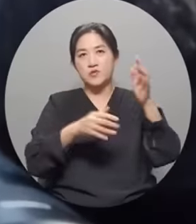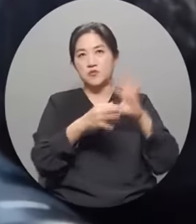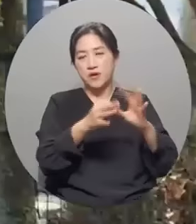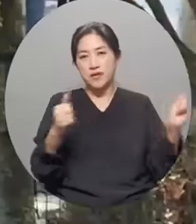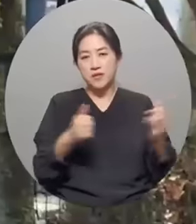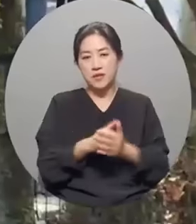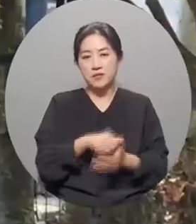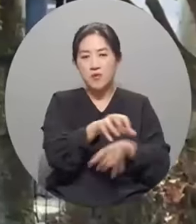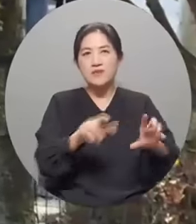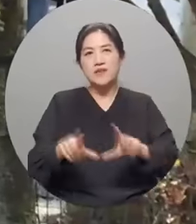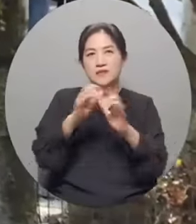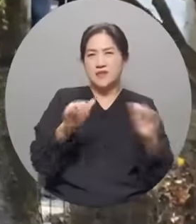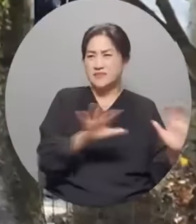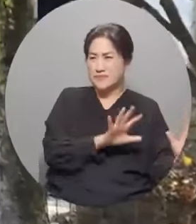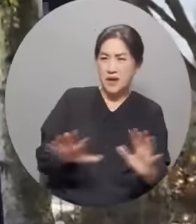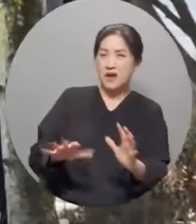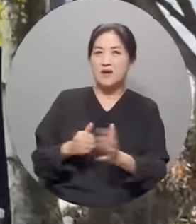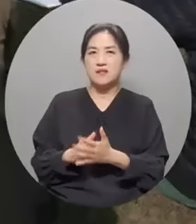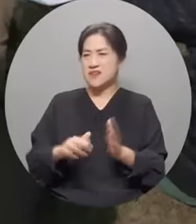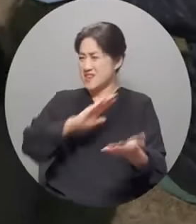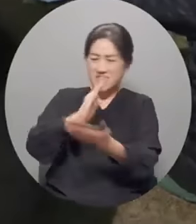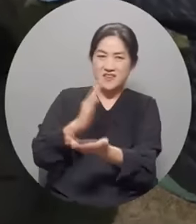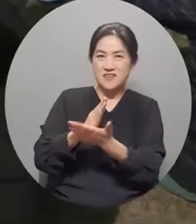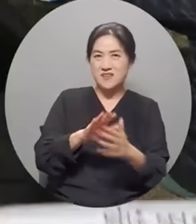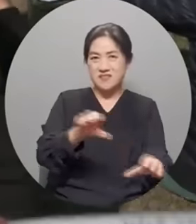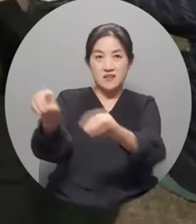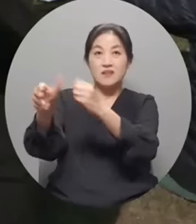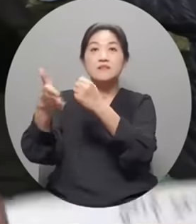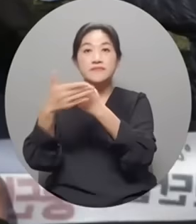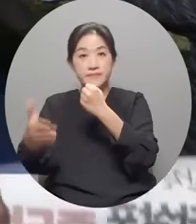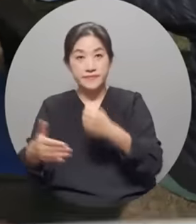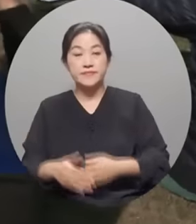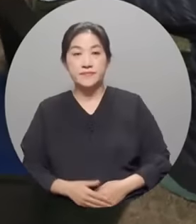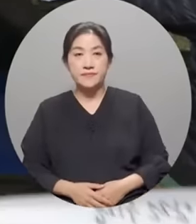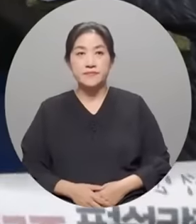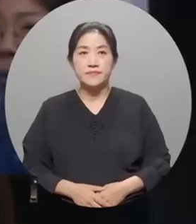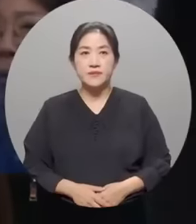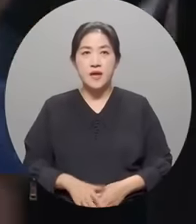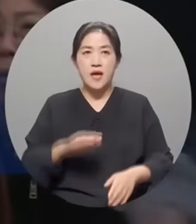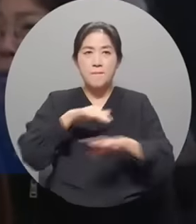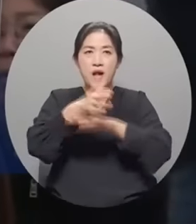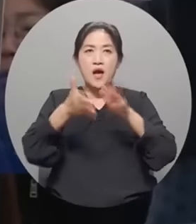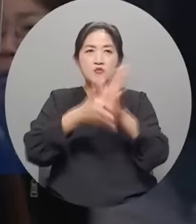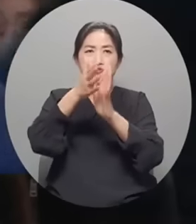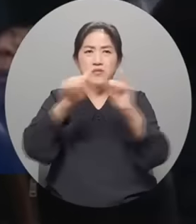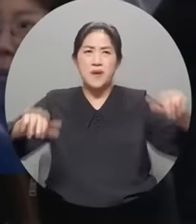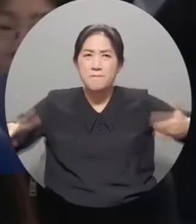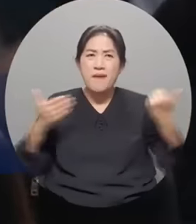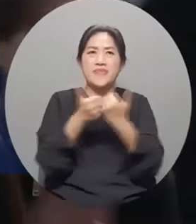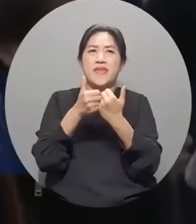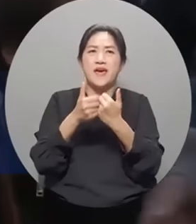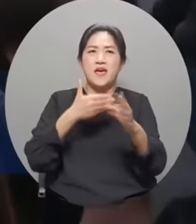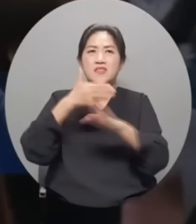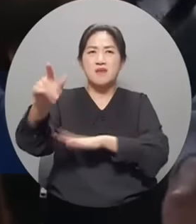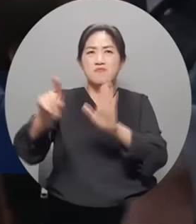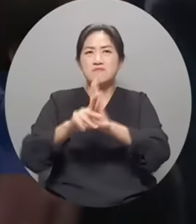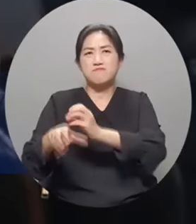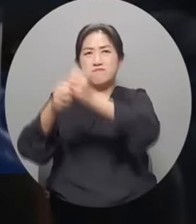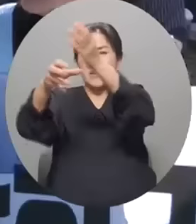지역 주민들까지 나서서 살포를 저지했기 때문입니다. 파주 시민이 반대한다.